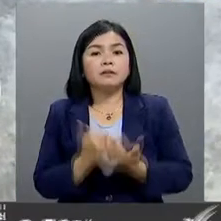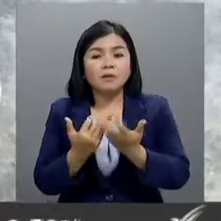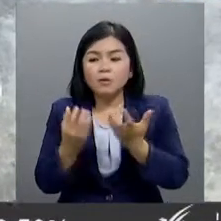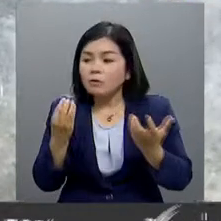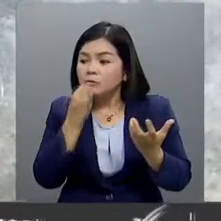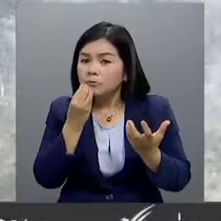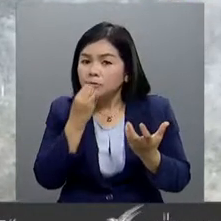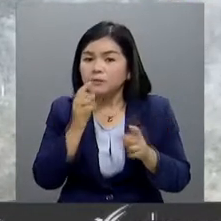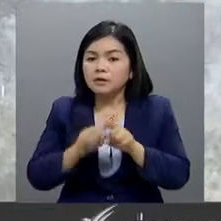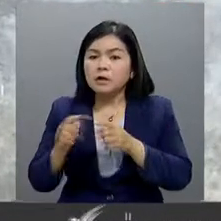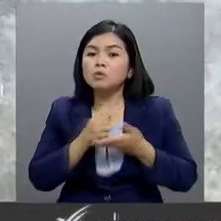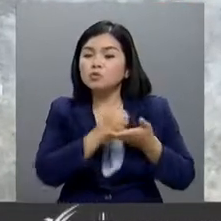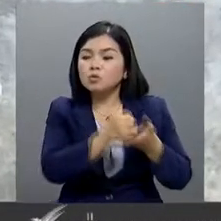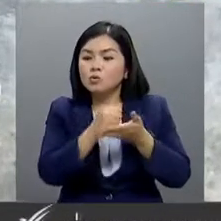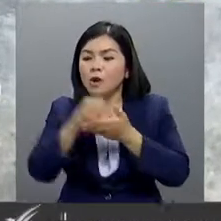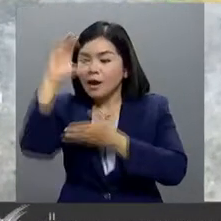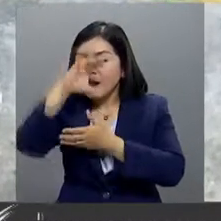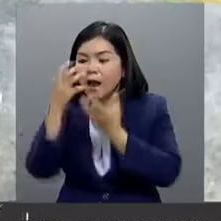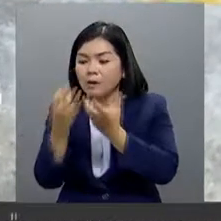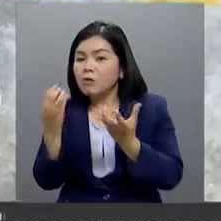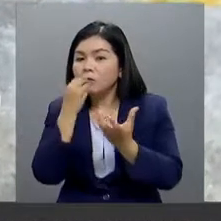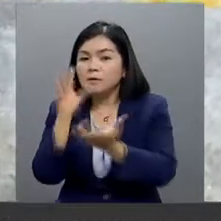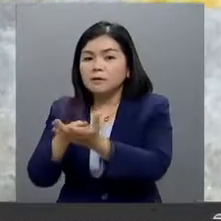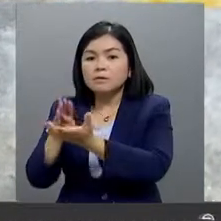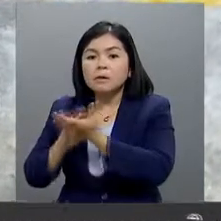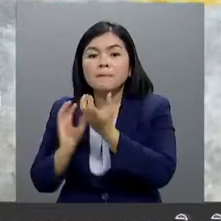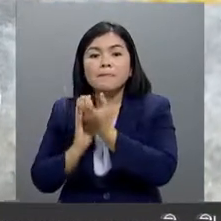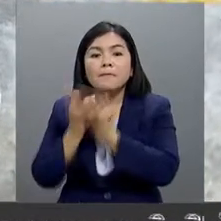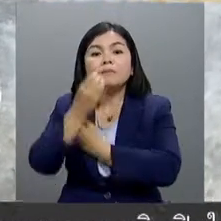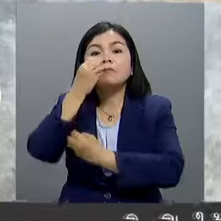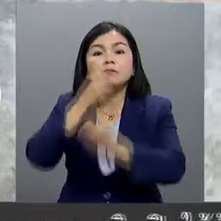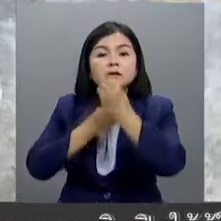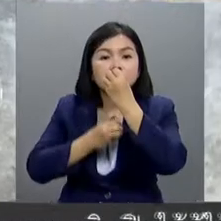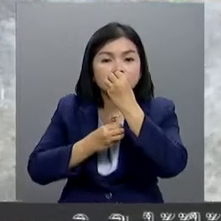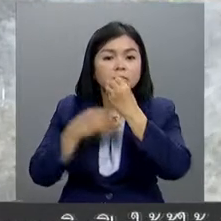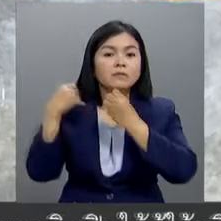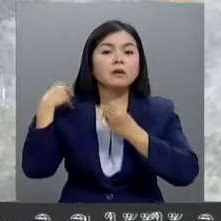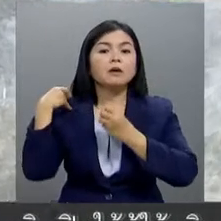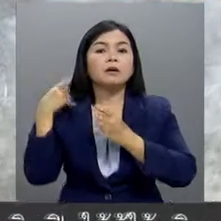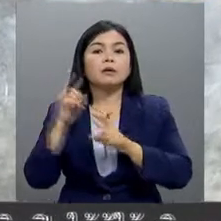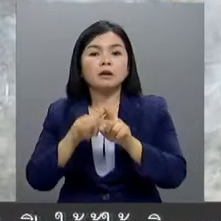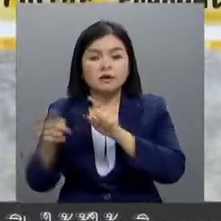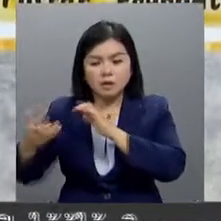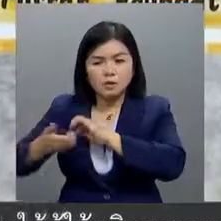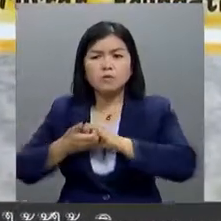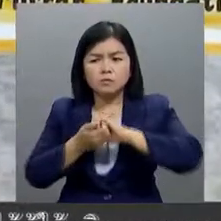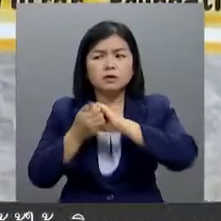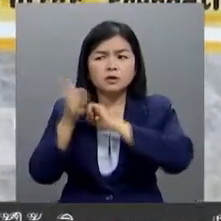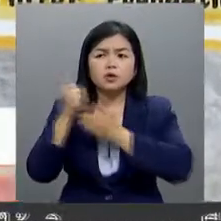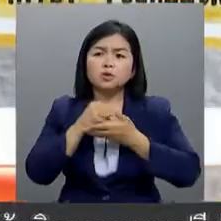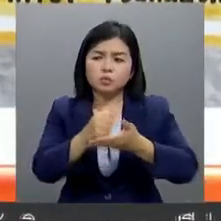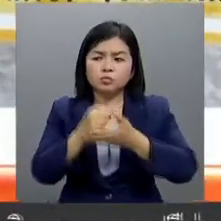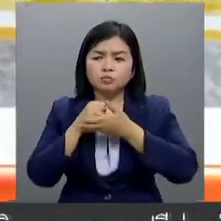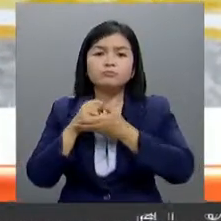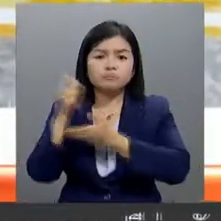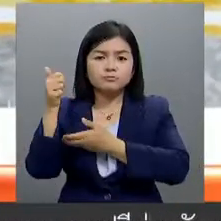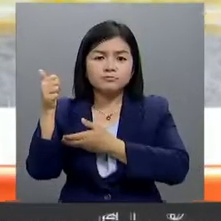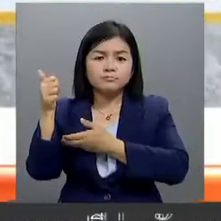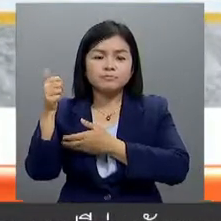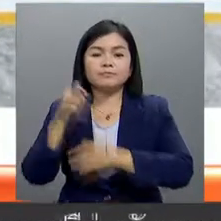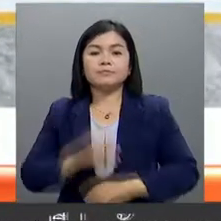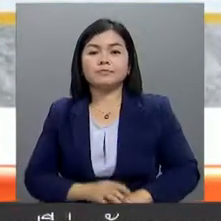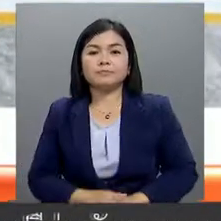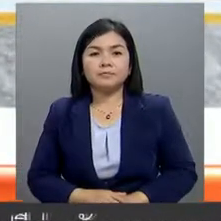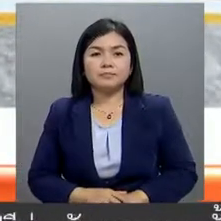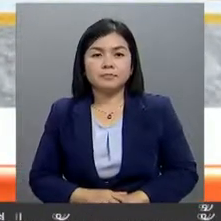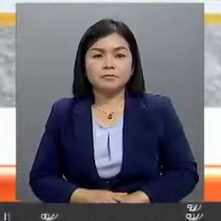าของป่าพวกนี้ครับมาทำอาหารช่วยสมัครเคียนช่วยกันครับ ที่ในป่าครับ